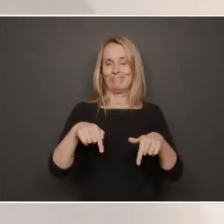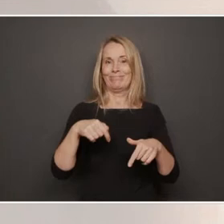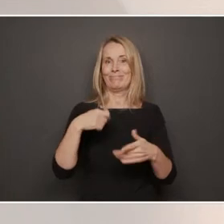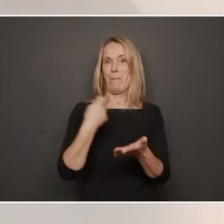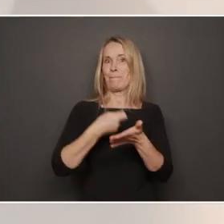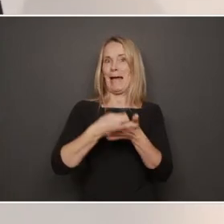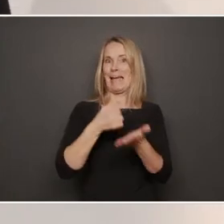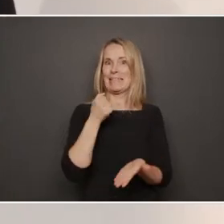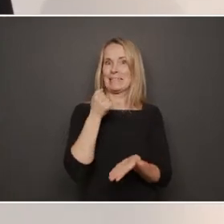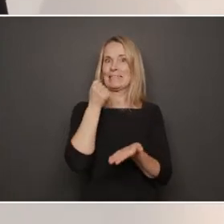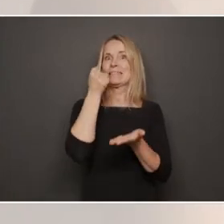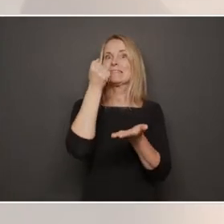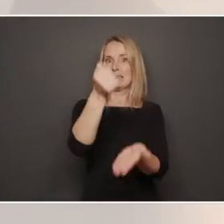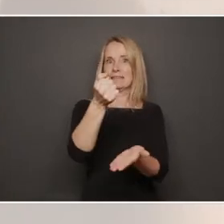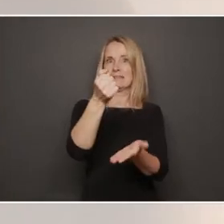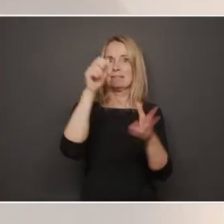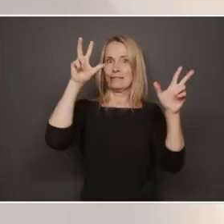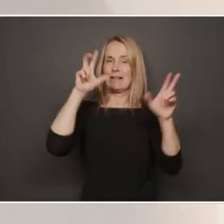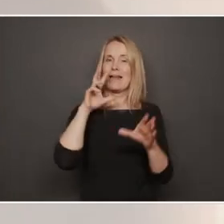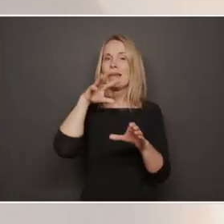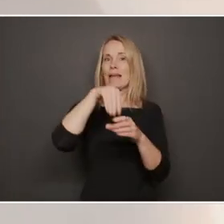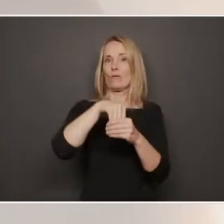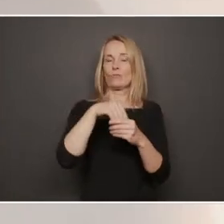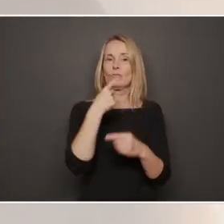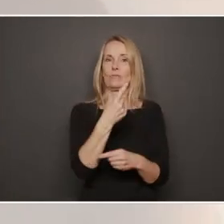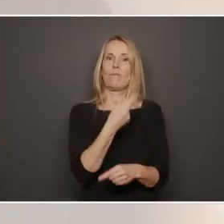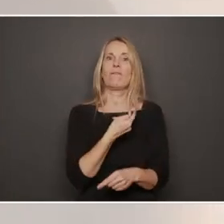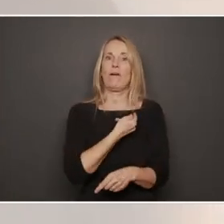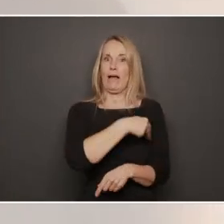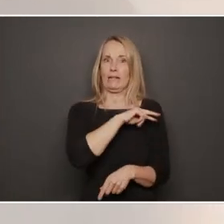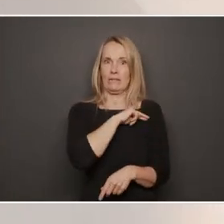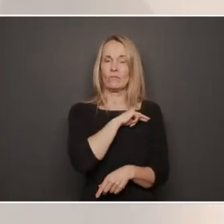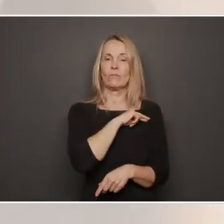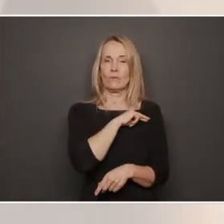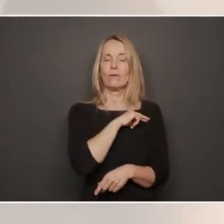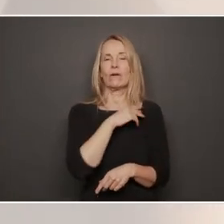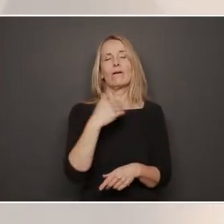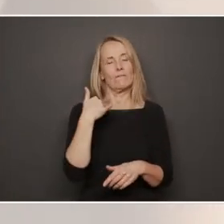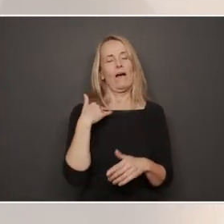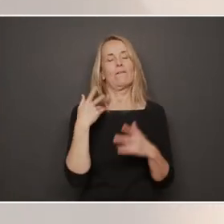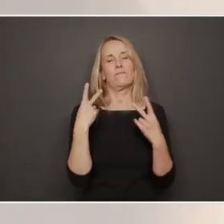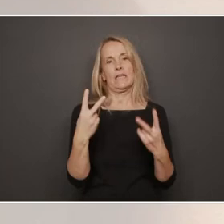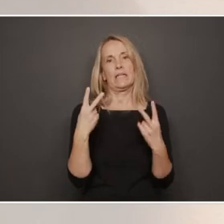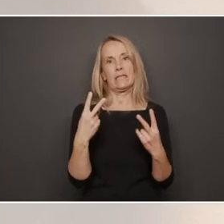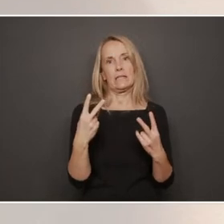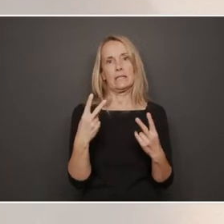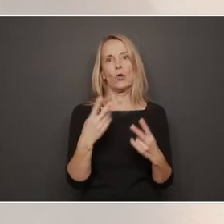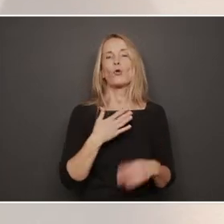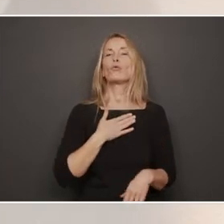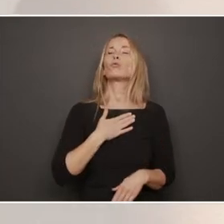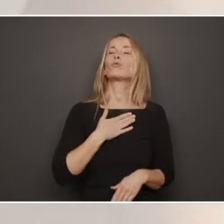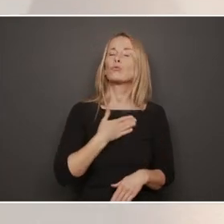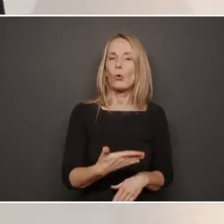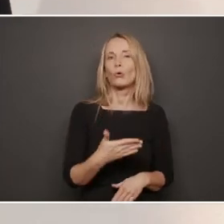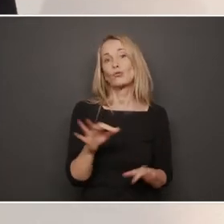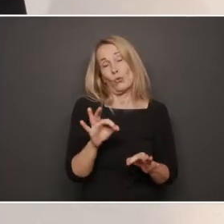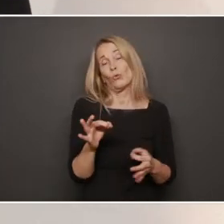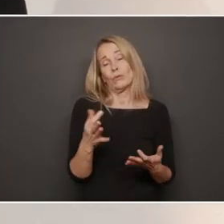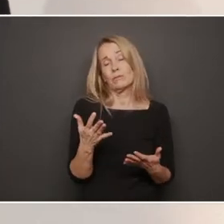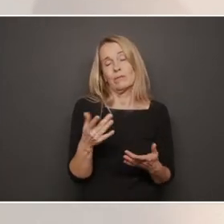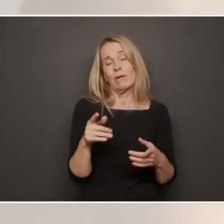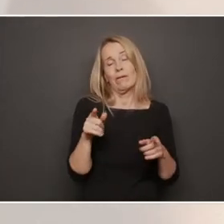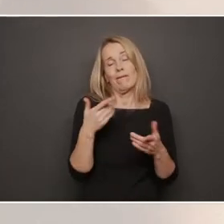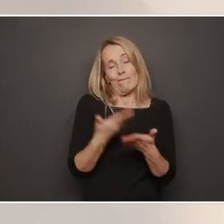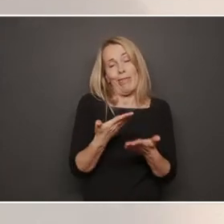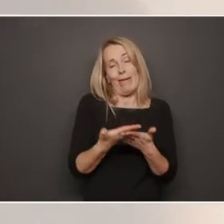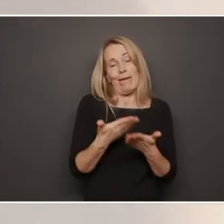diese Auszeichnung für Inklusion verantwortlich zeichnen, war es besonders wichtig, trotz oder gerade wegen